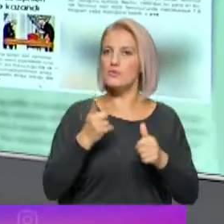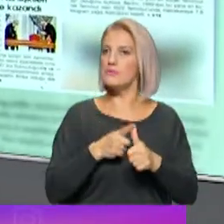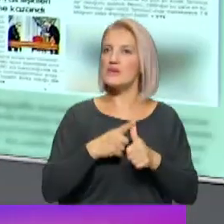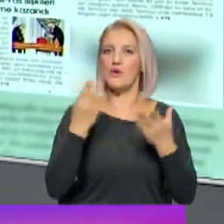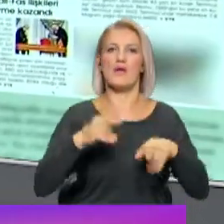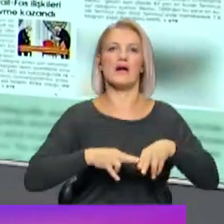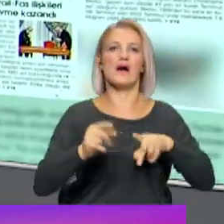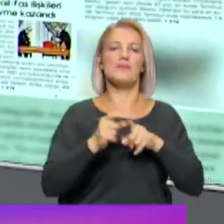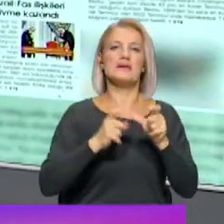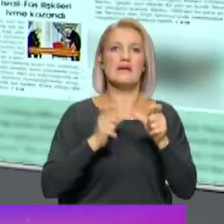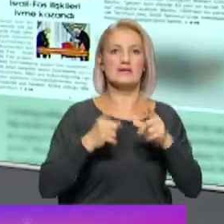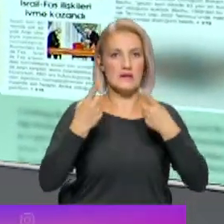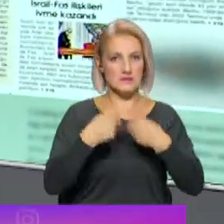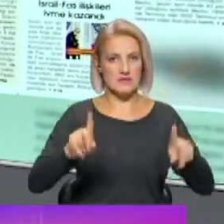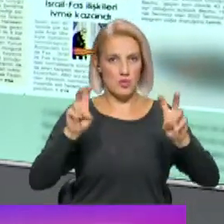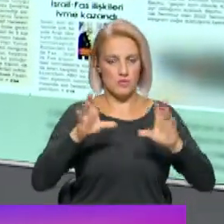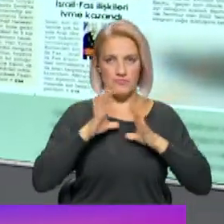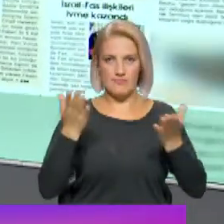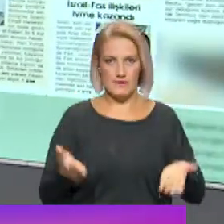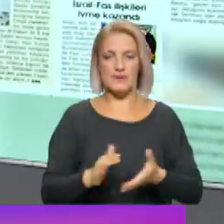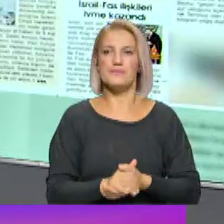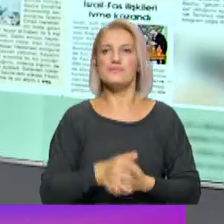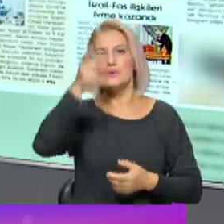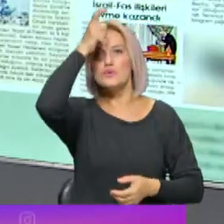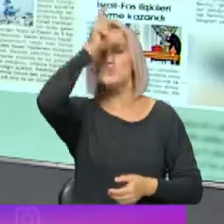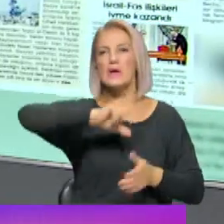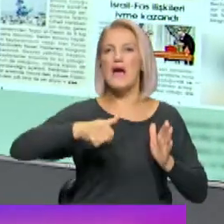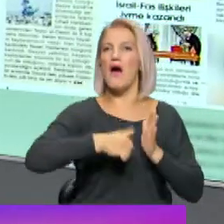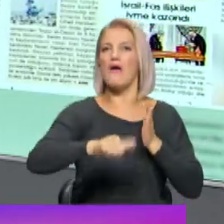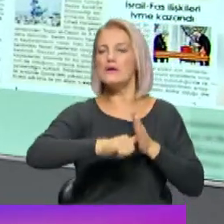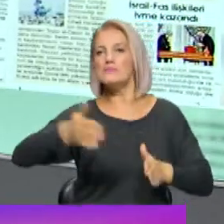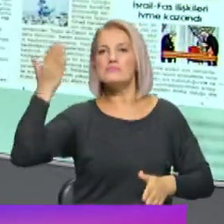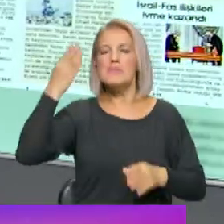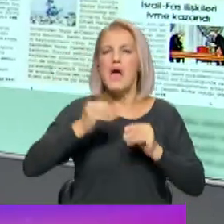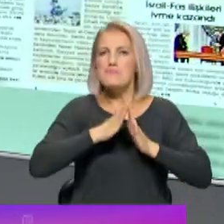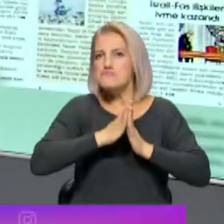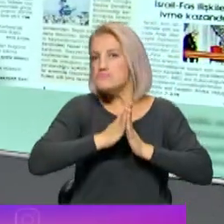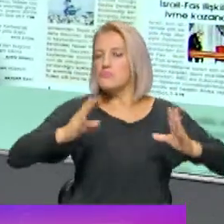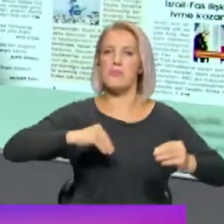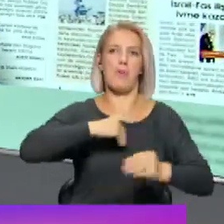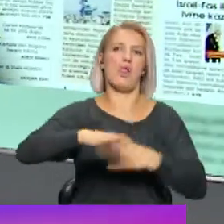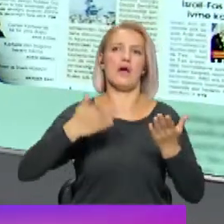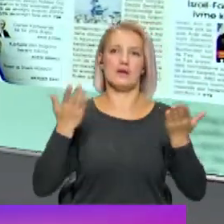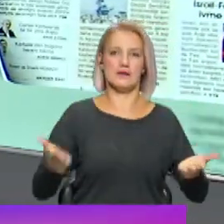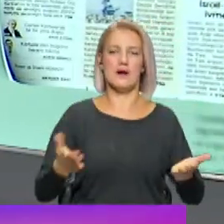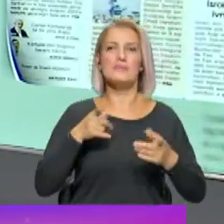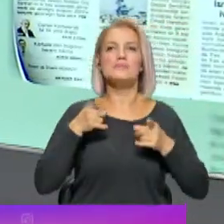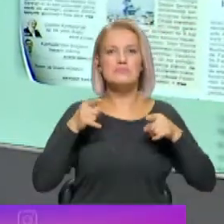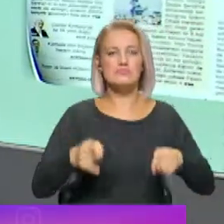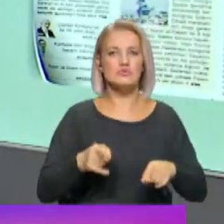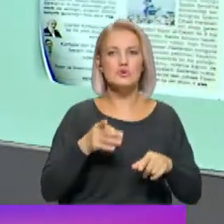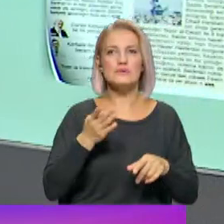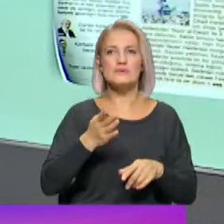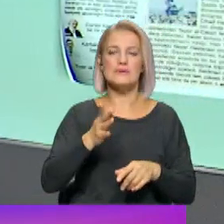biri olan KPSS meselesi var. Türkiye tarihinde yaşanan en büyük skandallardan biri ve bu